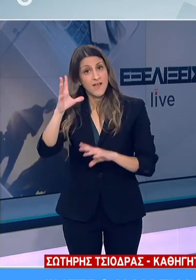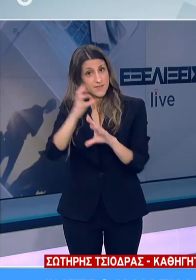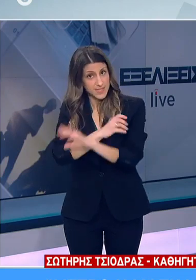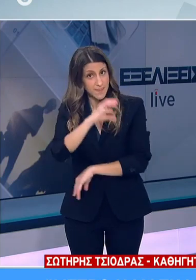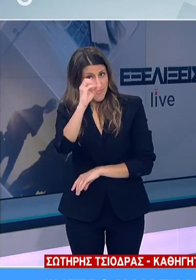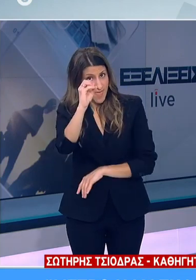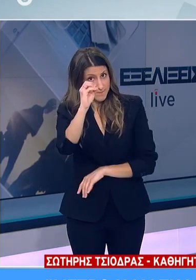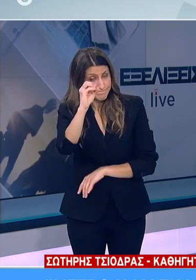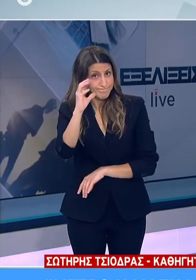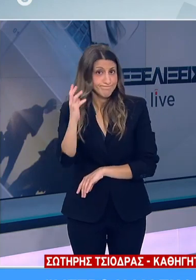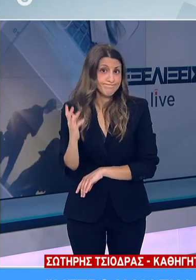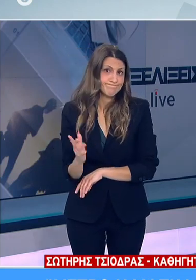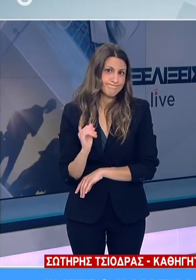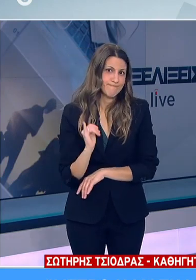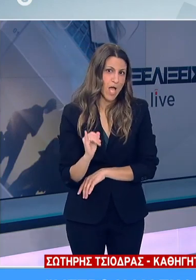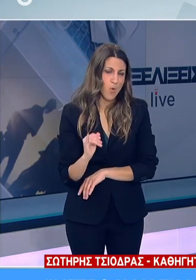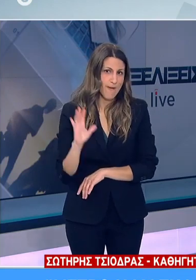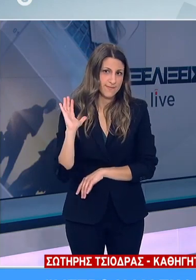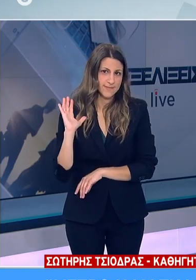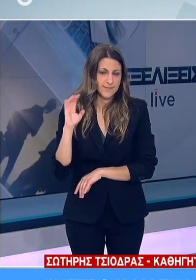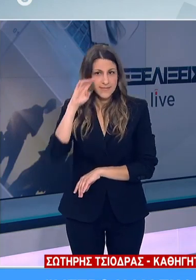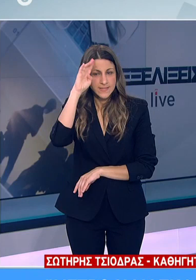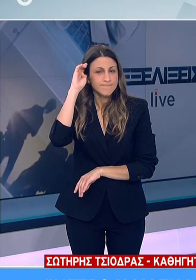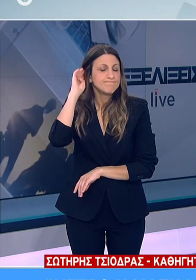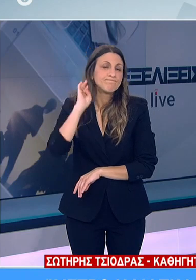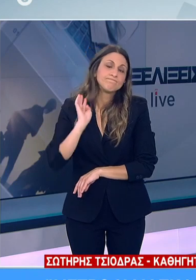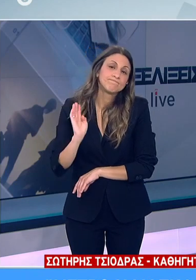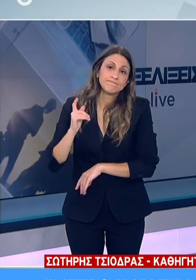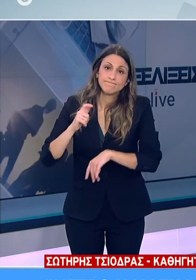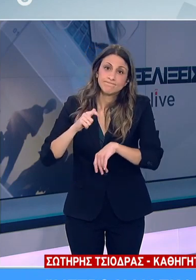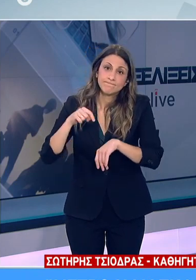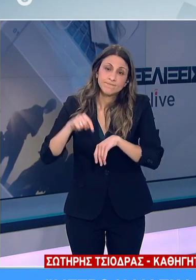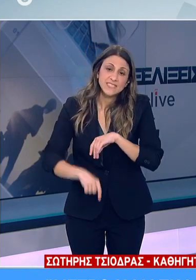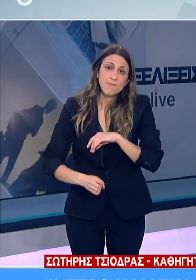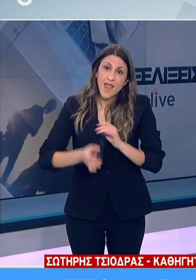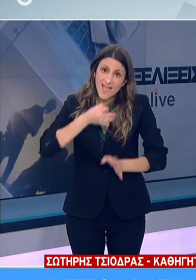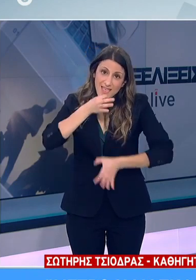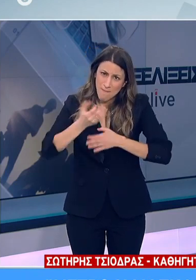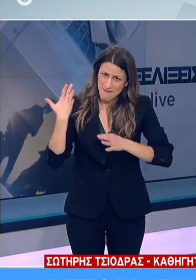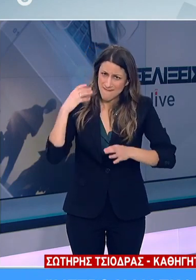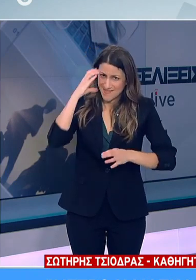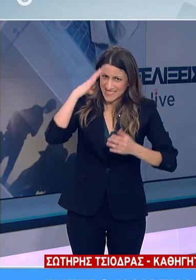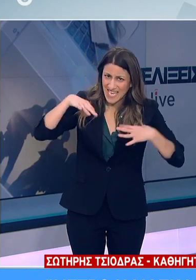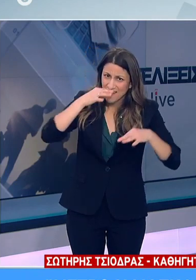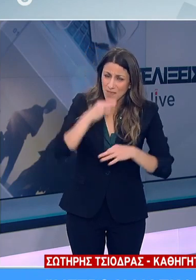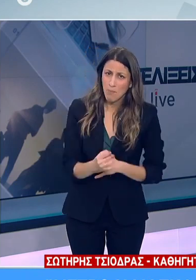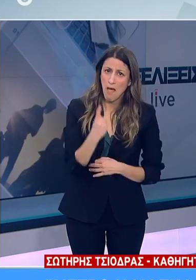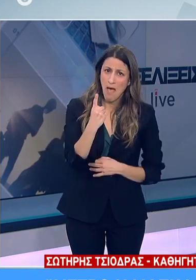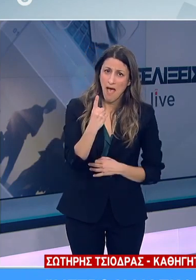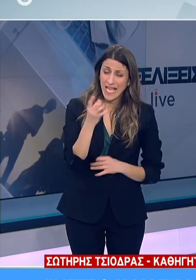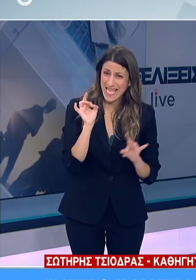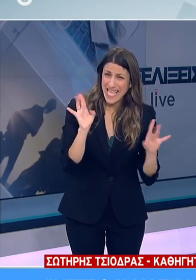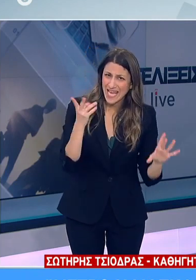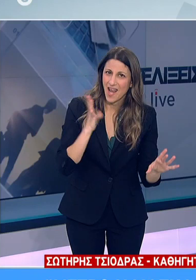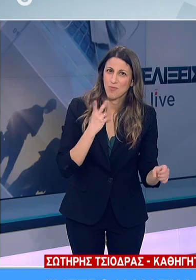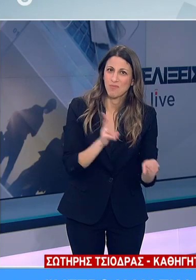στο μηδέν, στους μηδενικούς αριθμούς μια τέτοια επιδημία? Σήμερα με πολύ χαρά σας ανακοινώσαμε ότι δεν είχαμε κανέναν θάνατο.